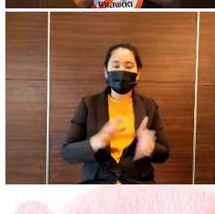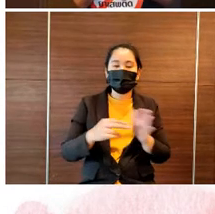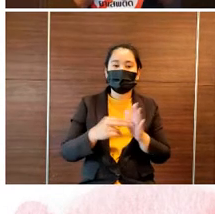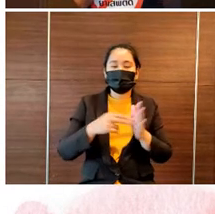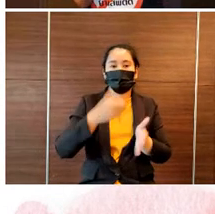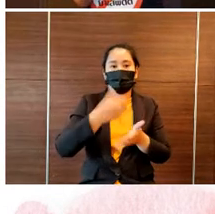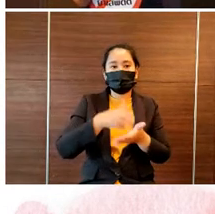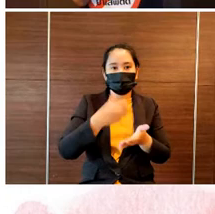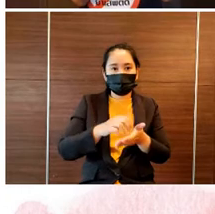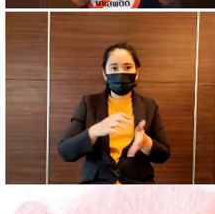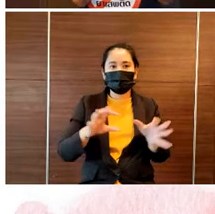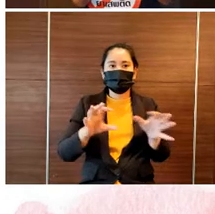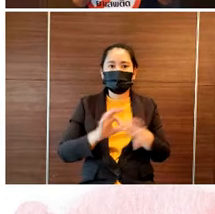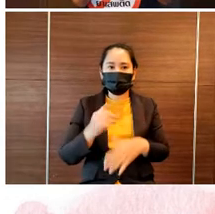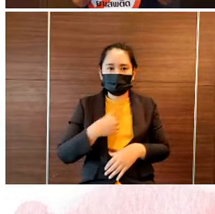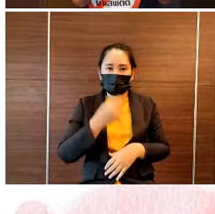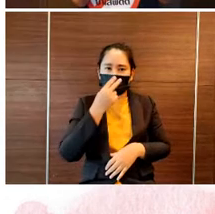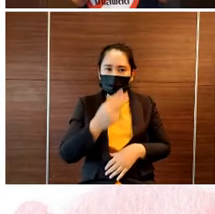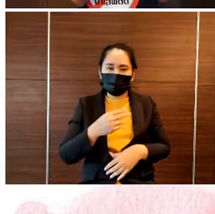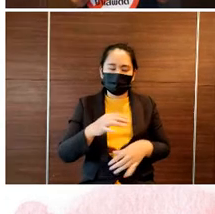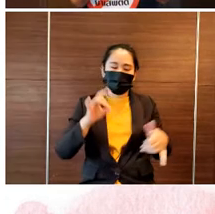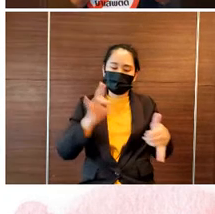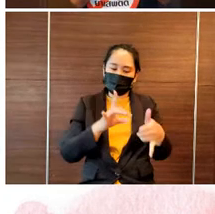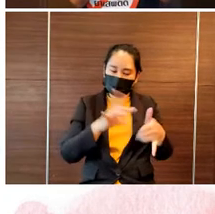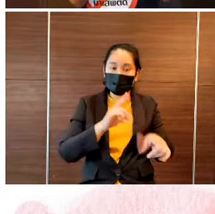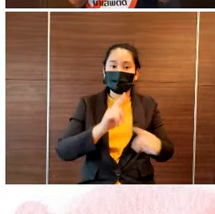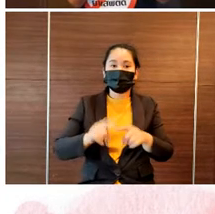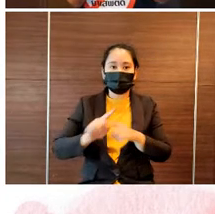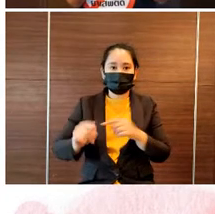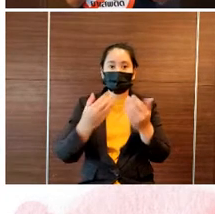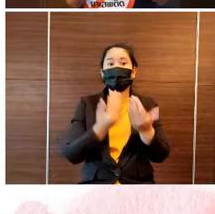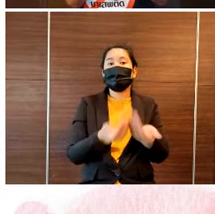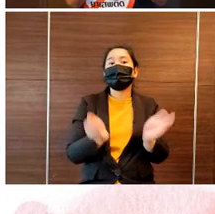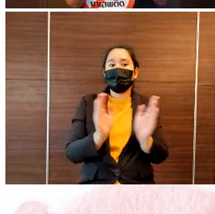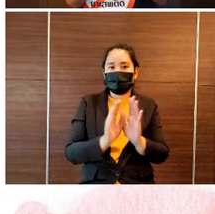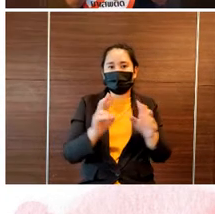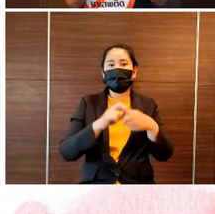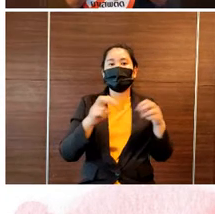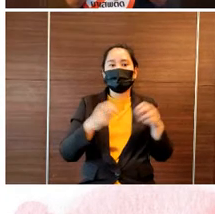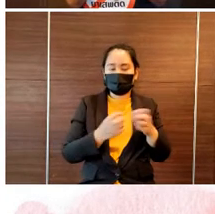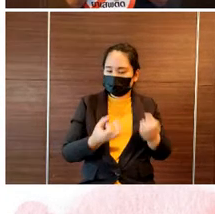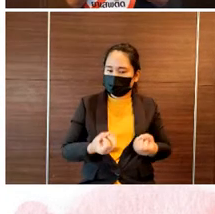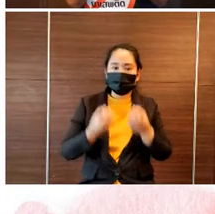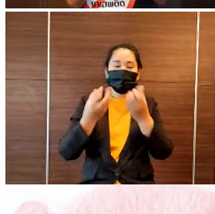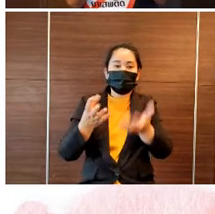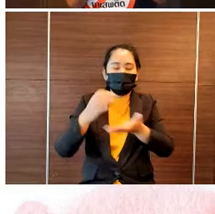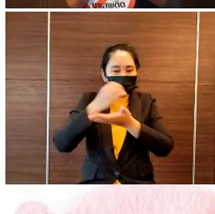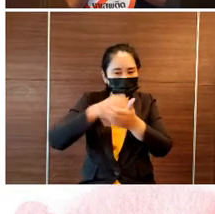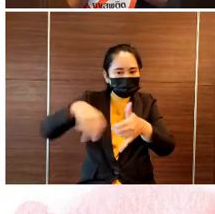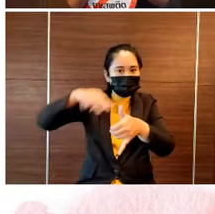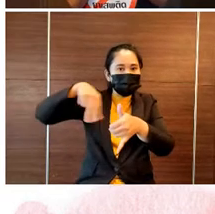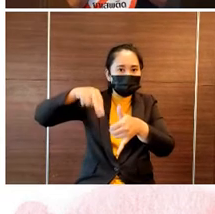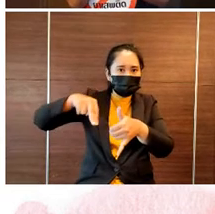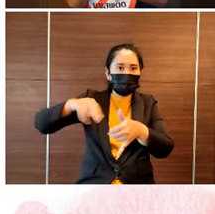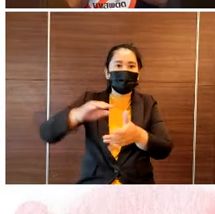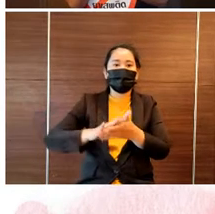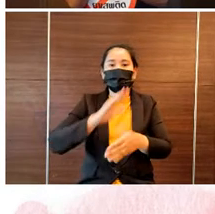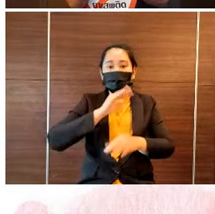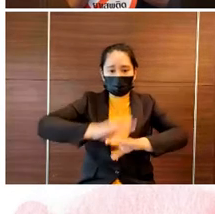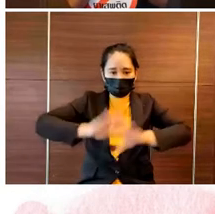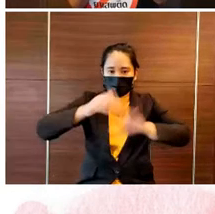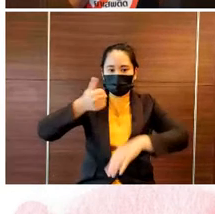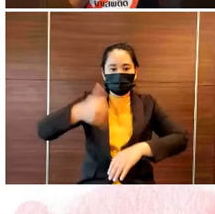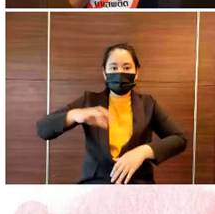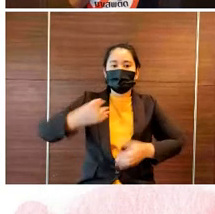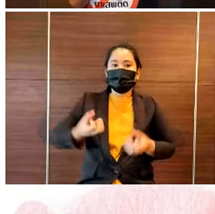าวทางลบเช่นคลุ้มคลั่งฆ่าทำร้ายนะคะในครอบครัวก็มีการส่งไปบำบัดต้องเลิกให้ได้ถ้าเลิกไม่ได้ก็ส่งไปเรือนจำไม่ได้ส่งไป